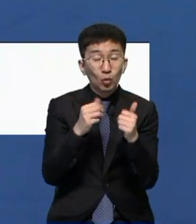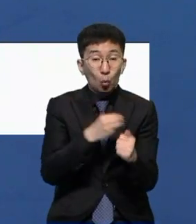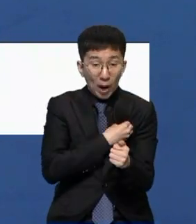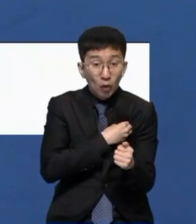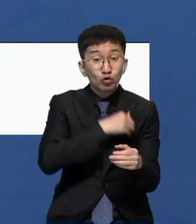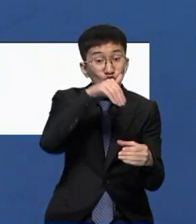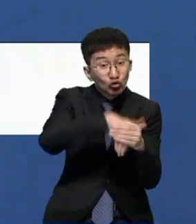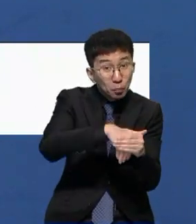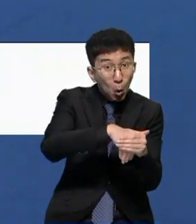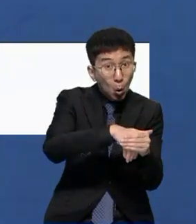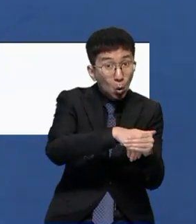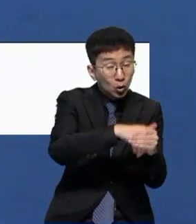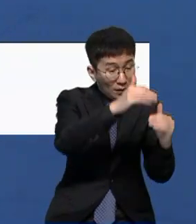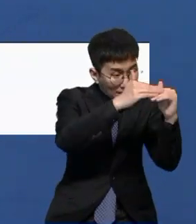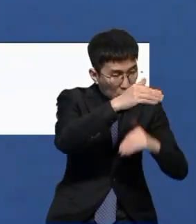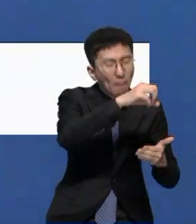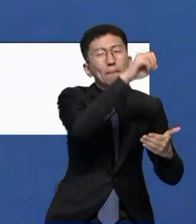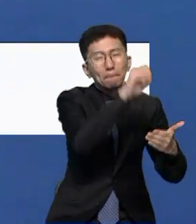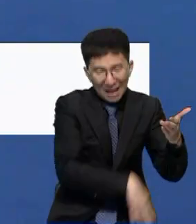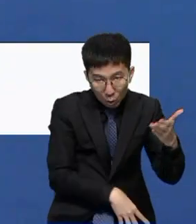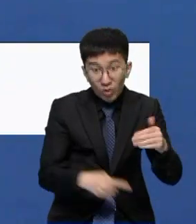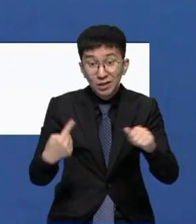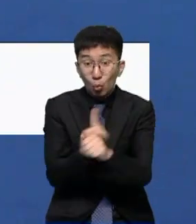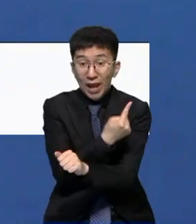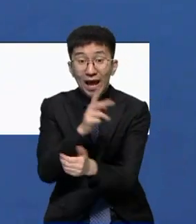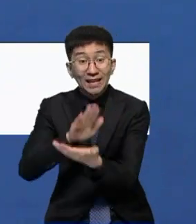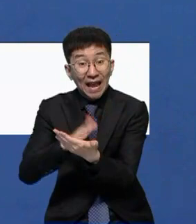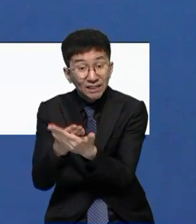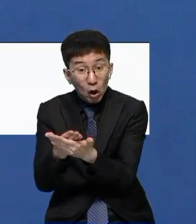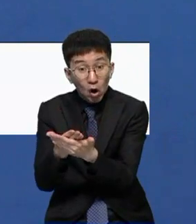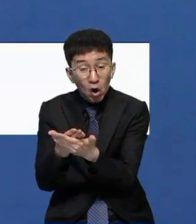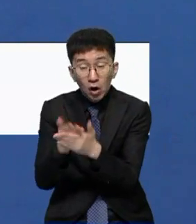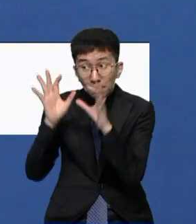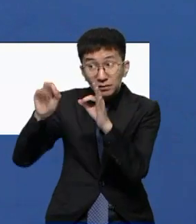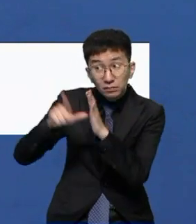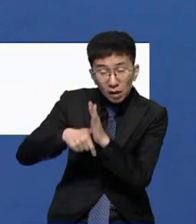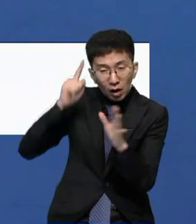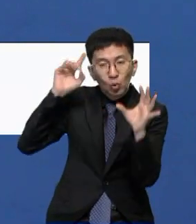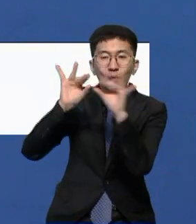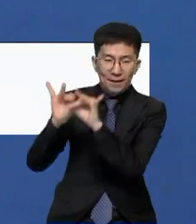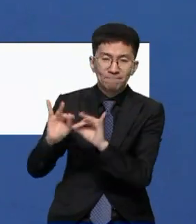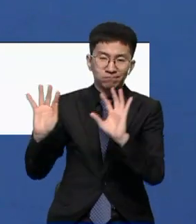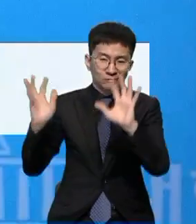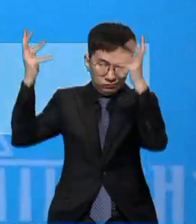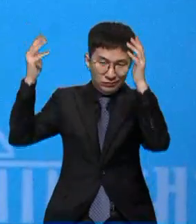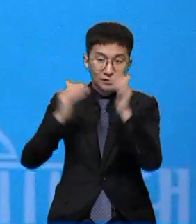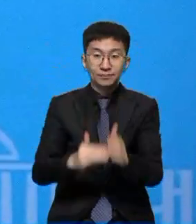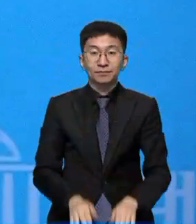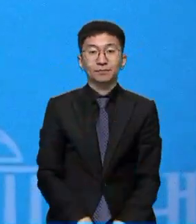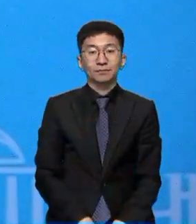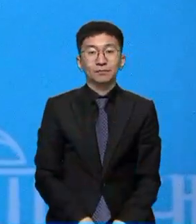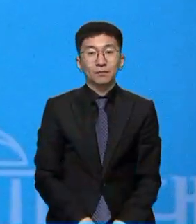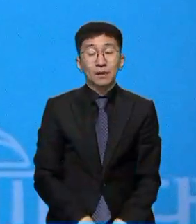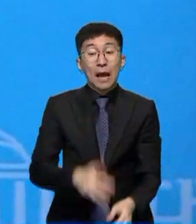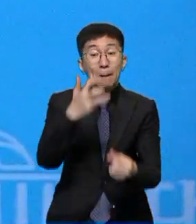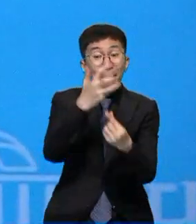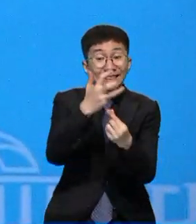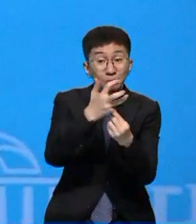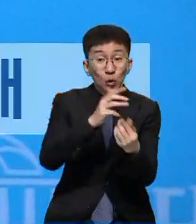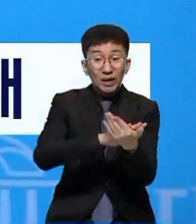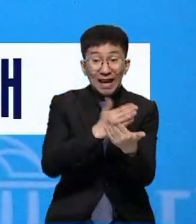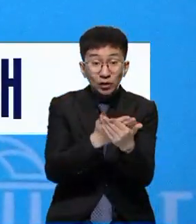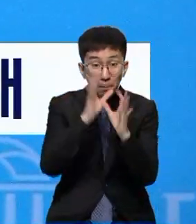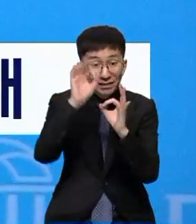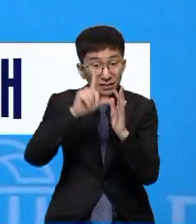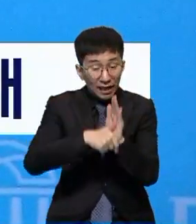나머지 개정의 건에 대해서 당무위원회에서 이견 없이 모두 공감대를 이루었다. 80조 개정안을